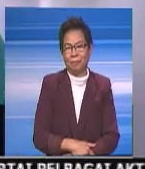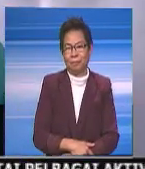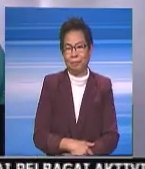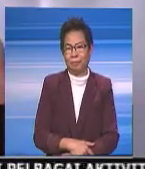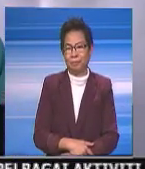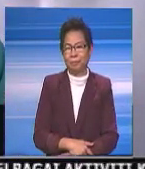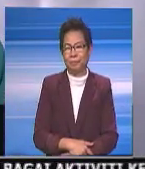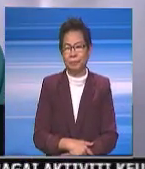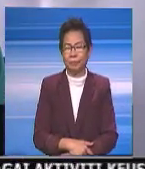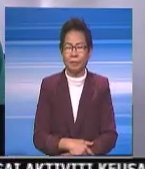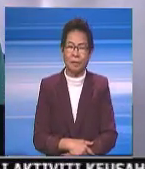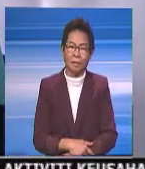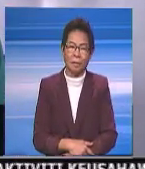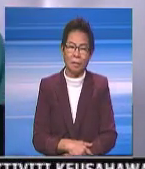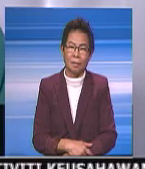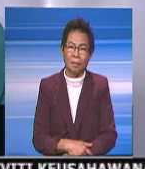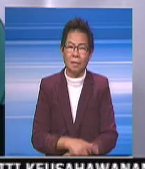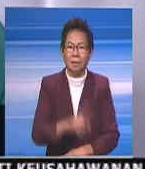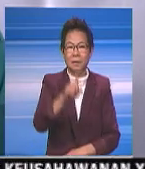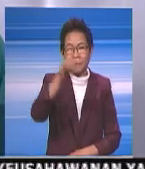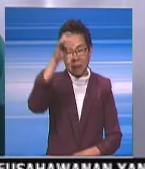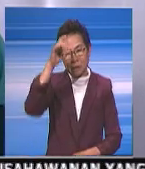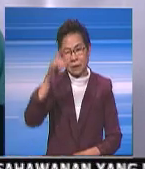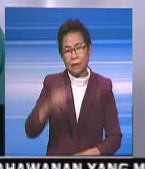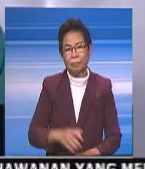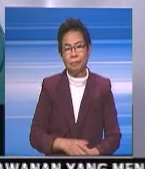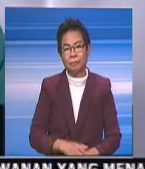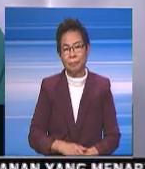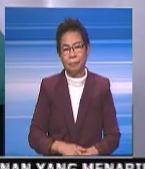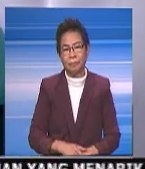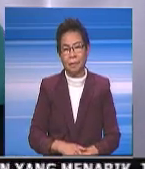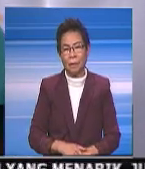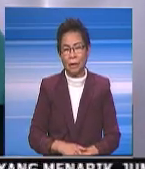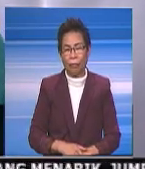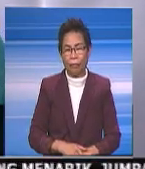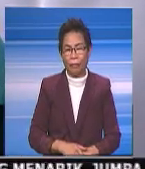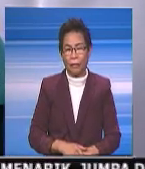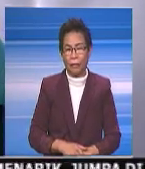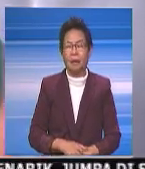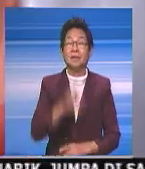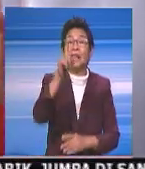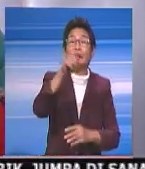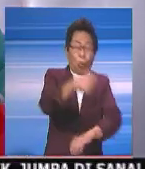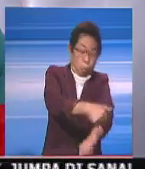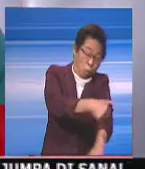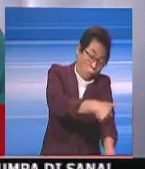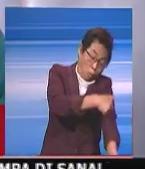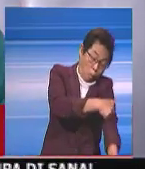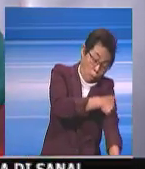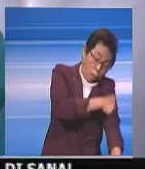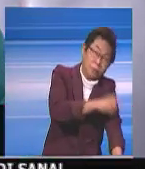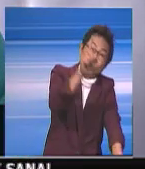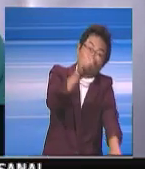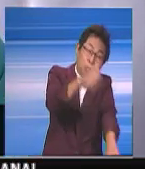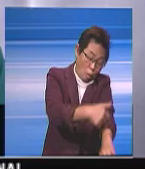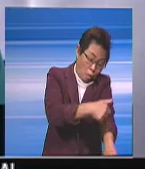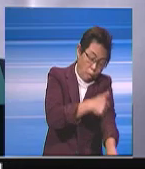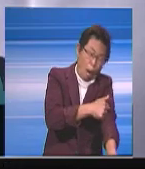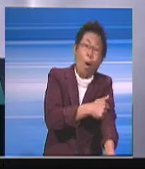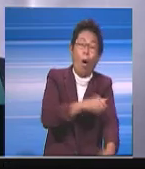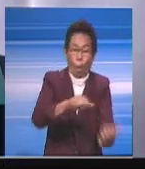Satu concerted effort oleh pihak kerajaan untuk